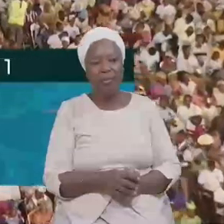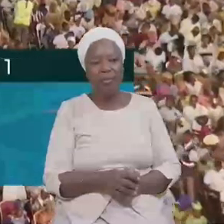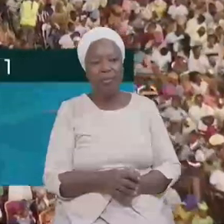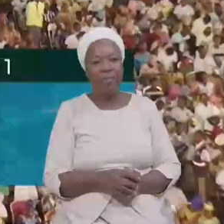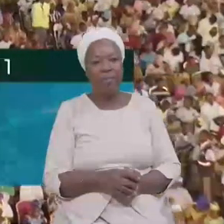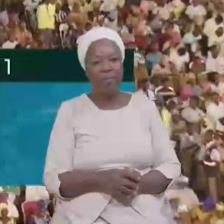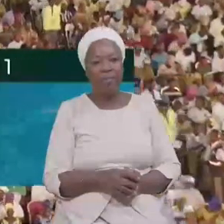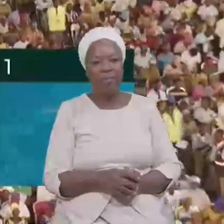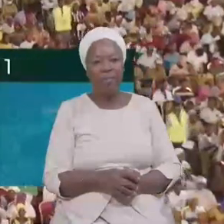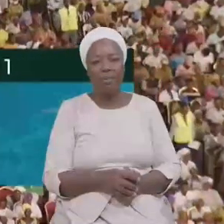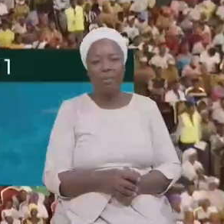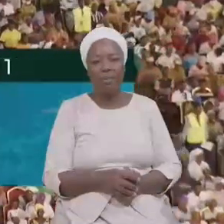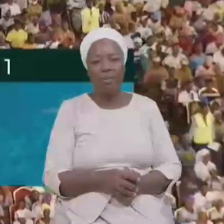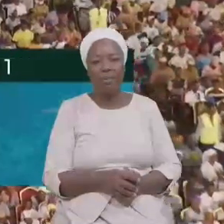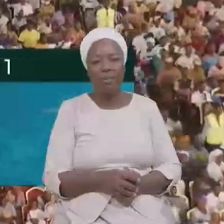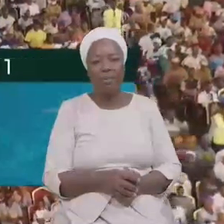d'Égypte.